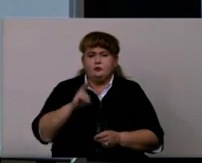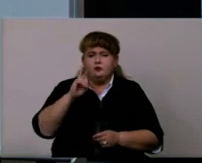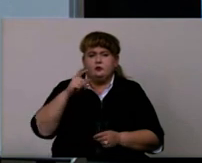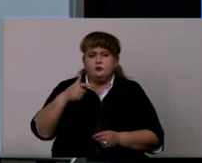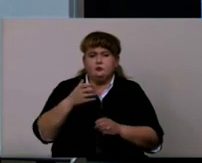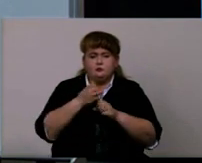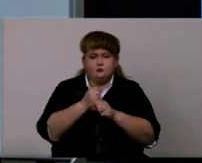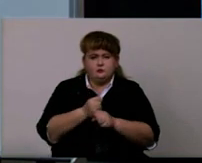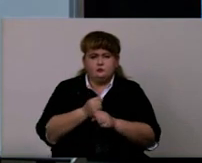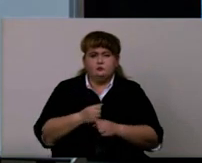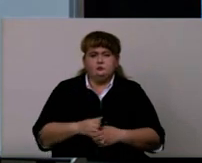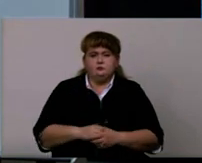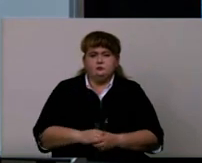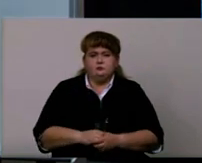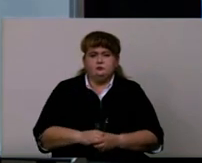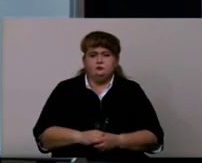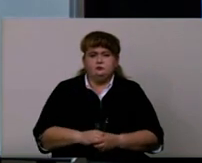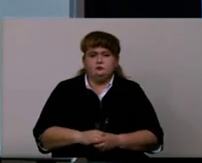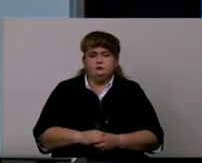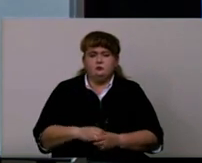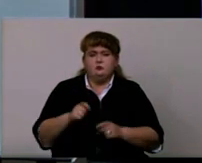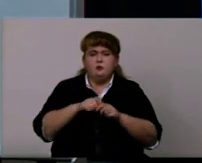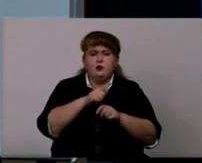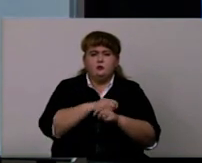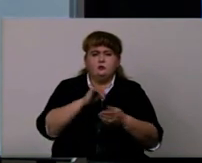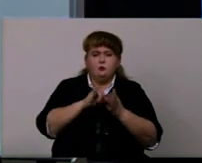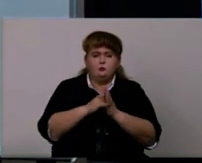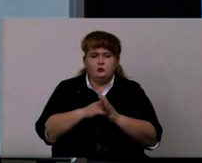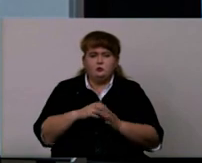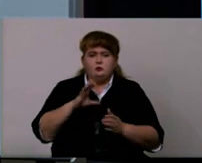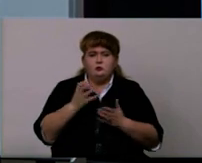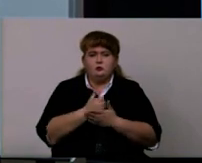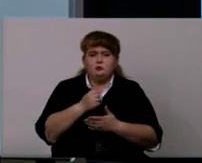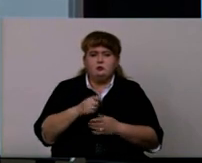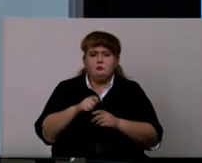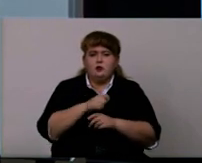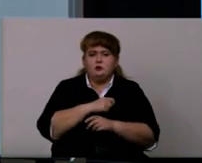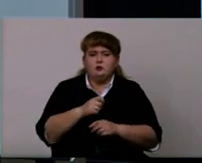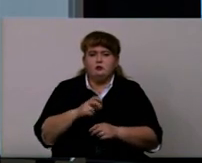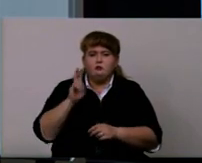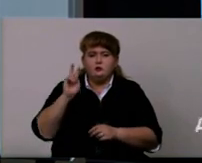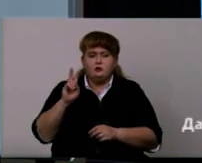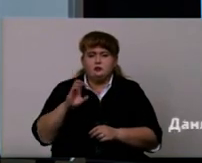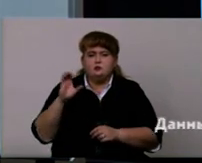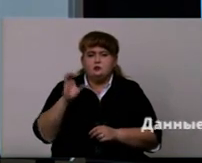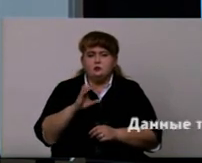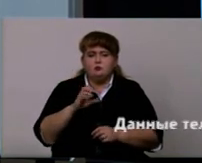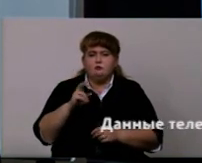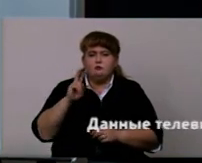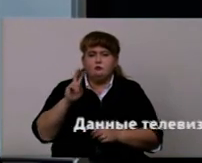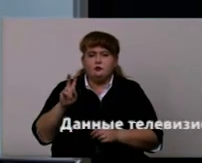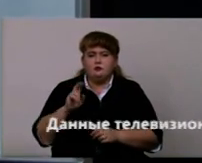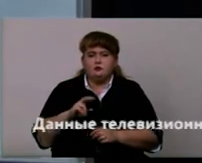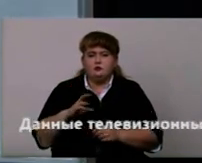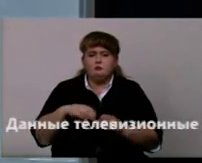Килограммы сокращаются. Метры перемножаем. У нас получается метр в квадрате на секунду в квадрате.